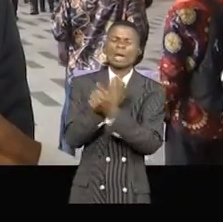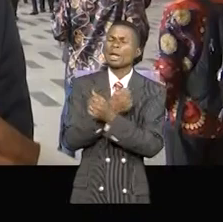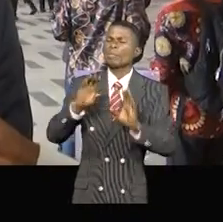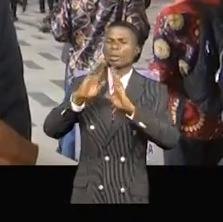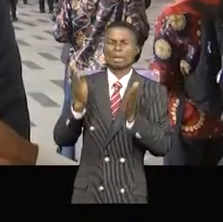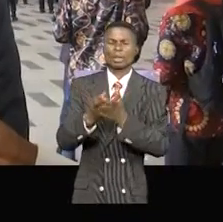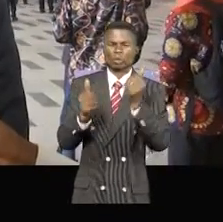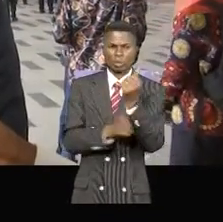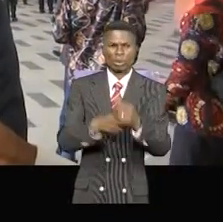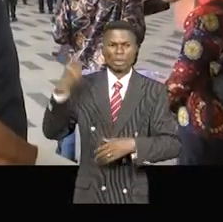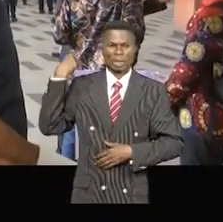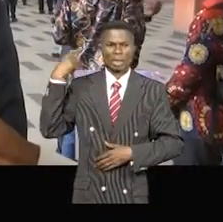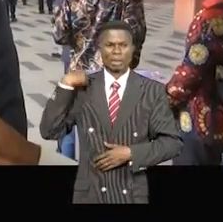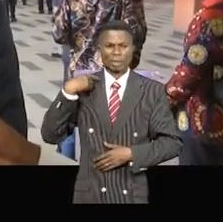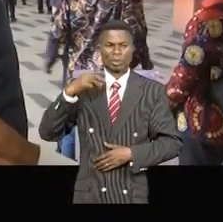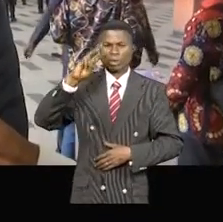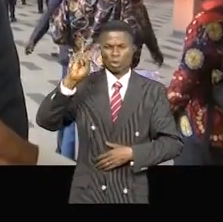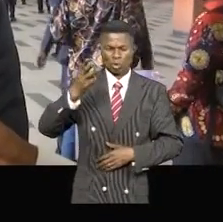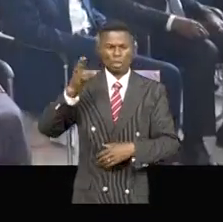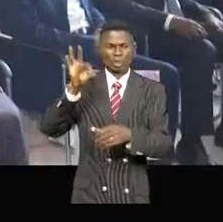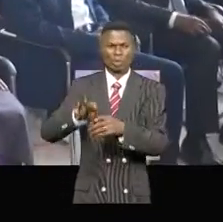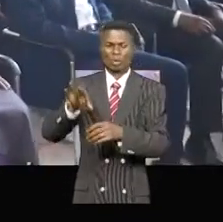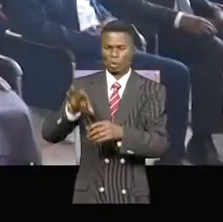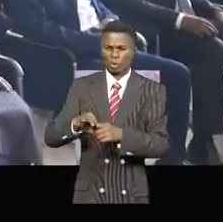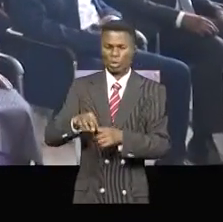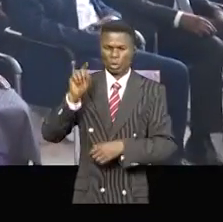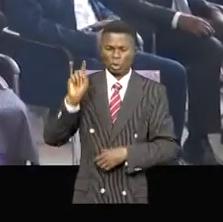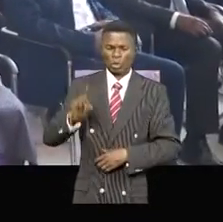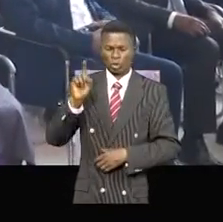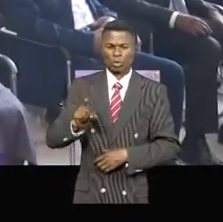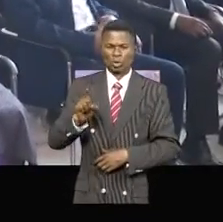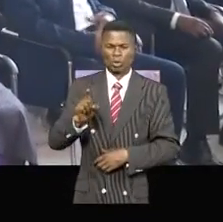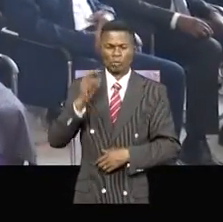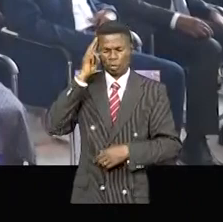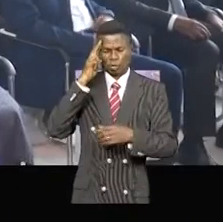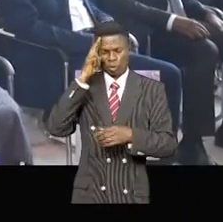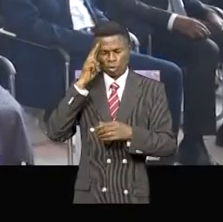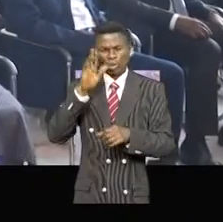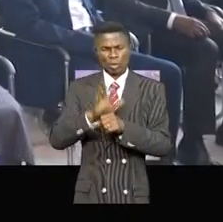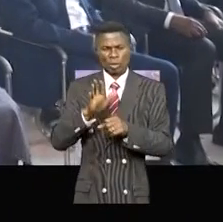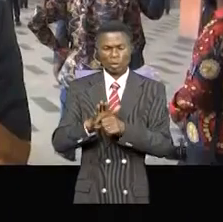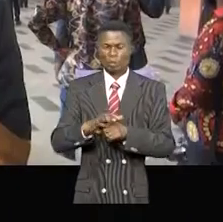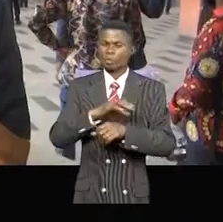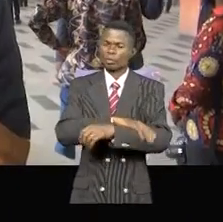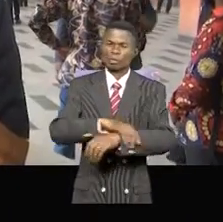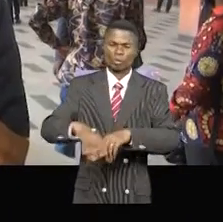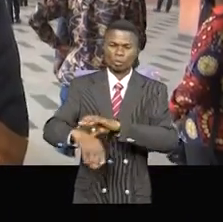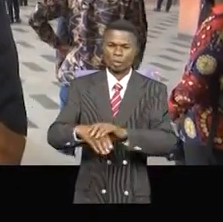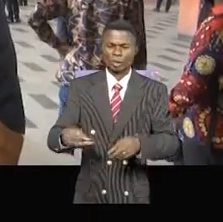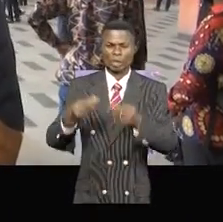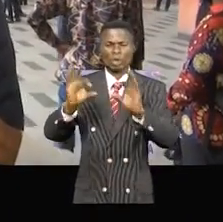les députés de la troisième législature. Nous devons vraiment emboîter ce pas. Mes condoléances à sa famille